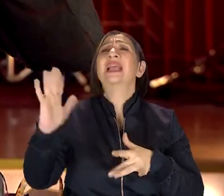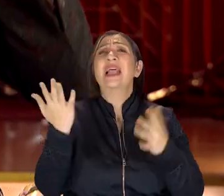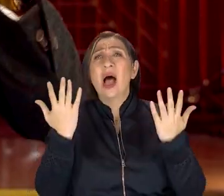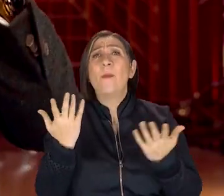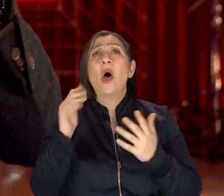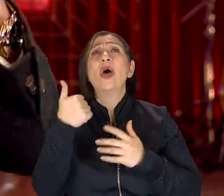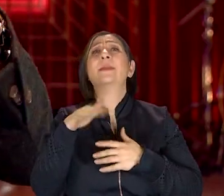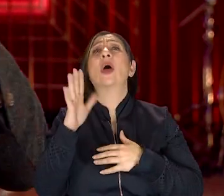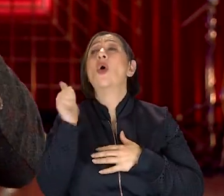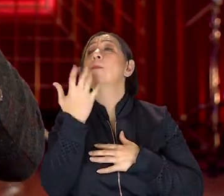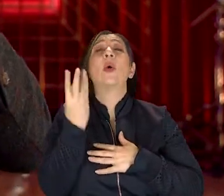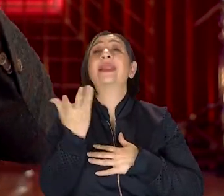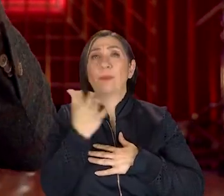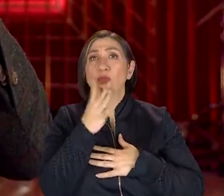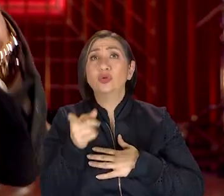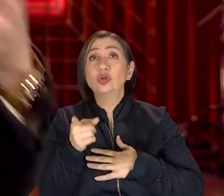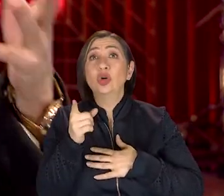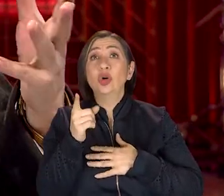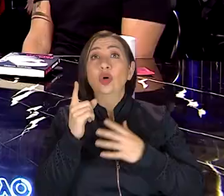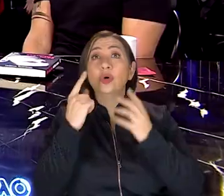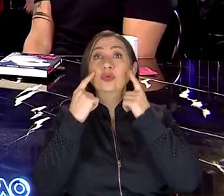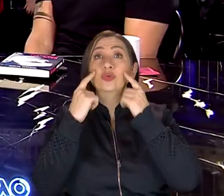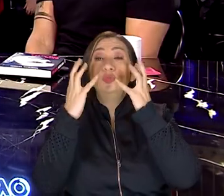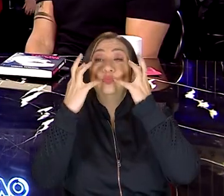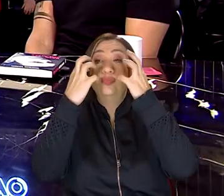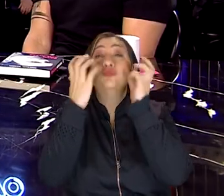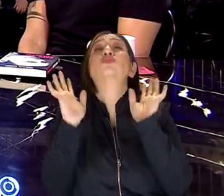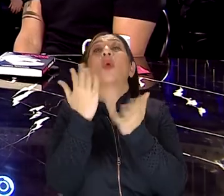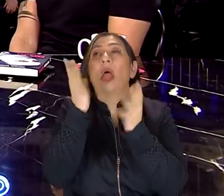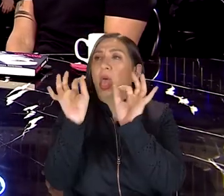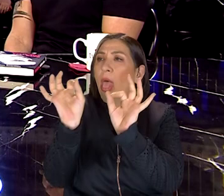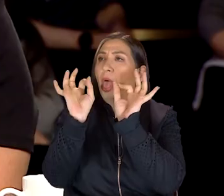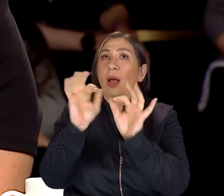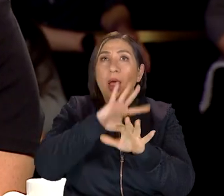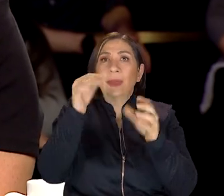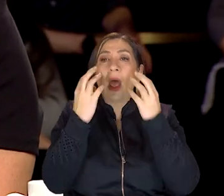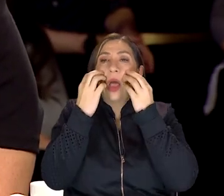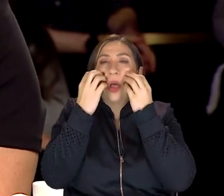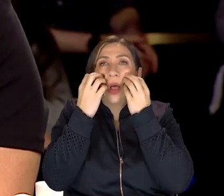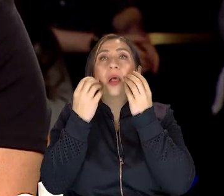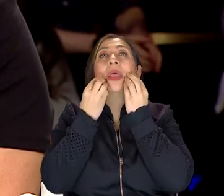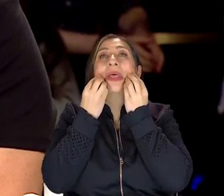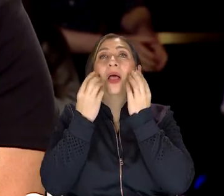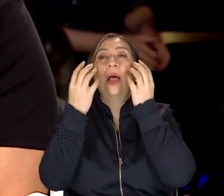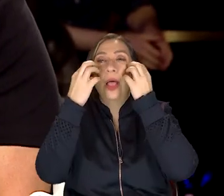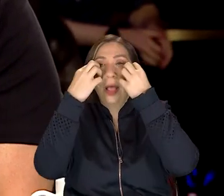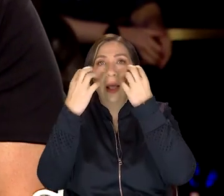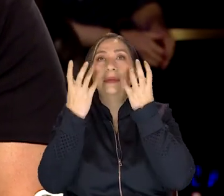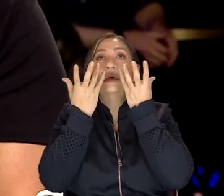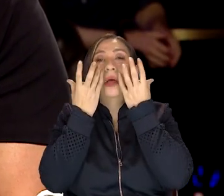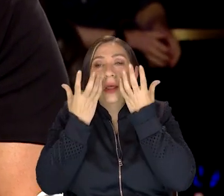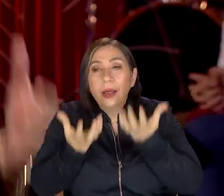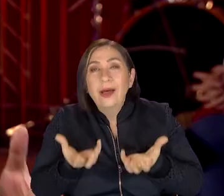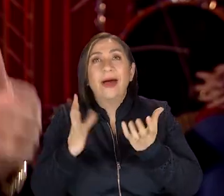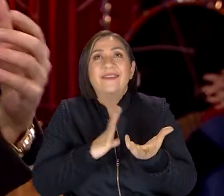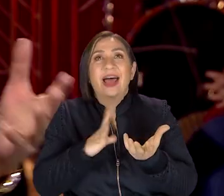ama önemli değil. Önemli olan buruşmuyorsun da sen. Nasıl buruşmuyorsun? Mesela biz hepimiz buruşuyoruz. Yani yer çekimi diye bir şey var.